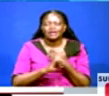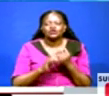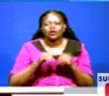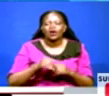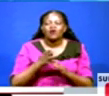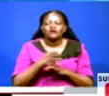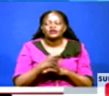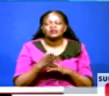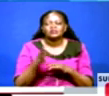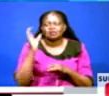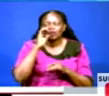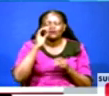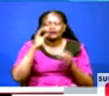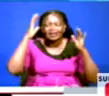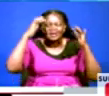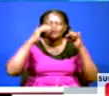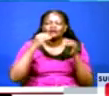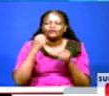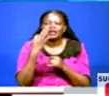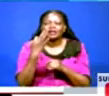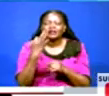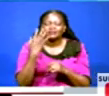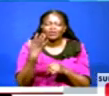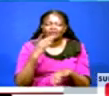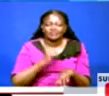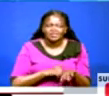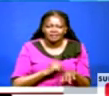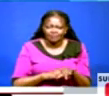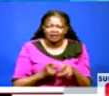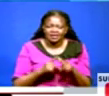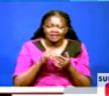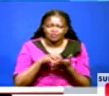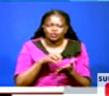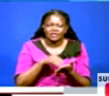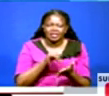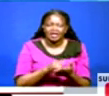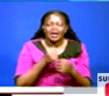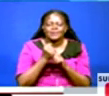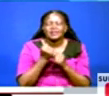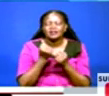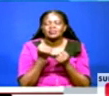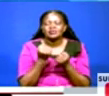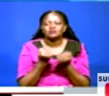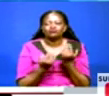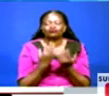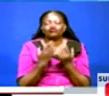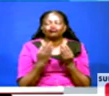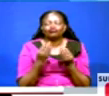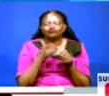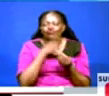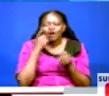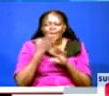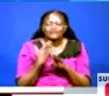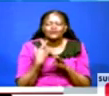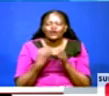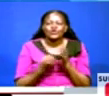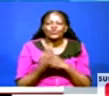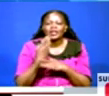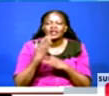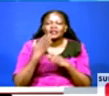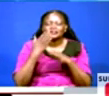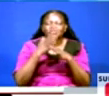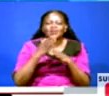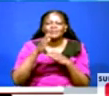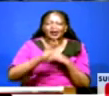wa mvua ya kutosha kwa misimu mitano mfululizo, hali iliyosababisha mimea kunyauka kabla ya kukomaa katika baadhi ya sehemu za